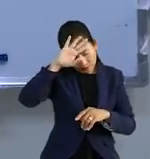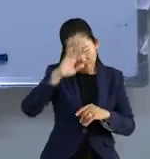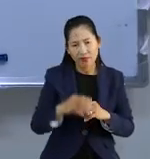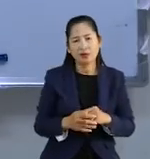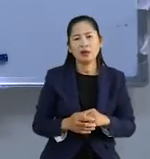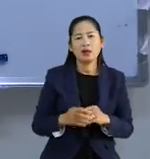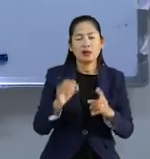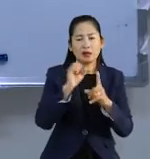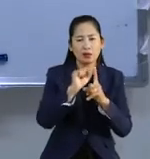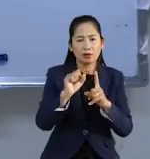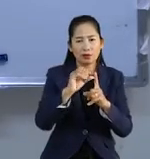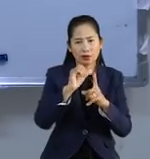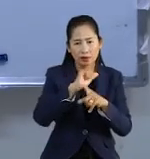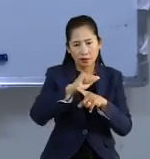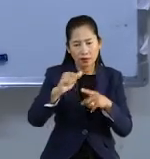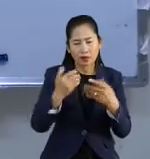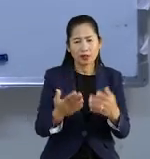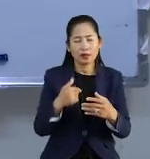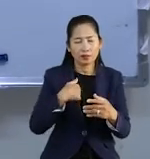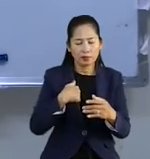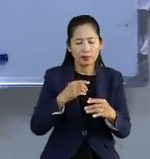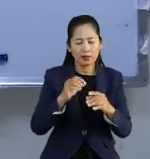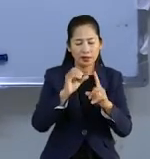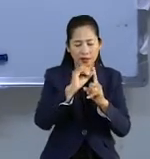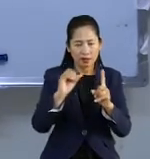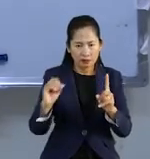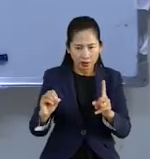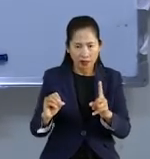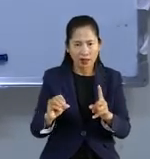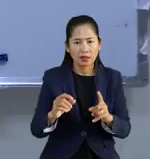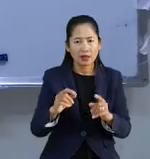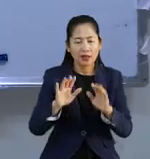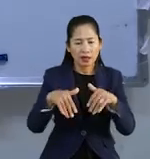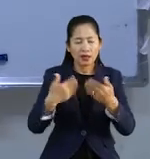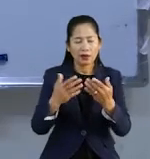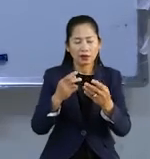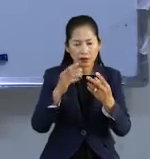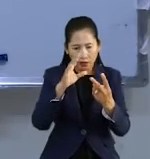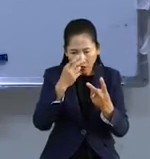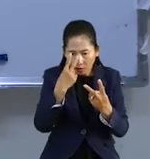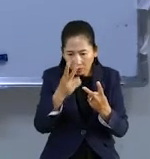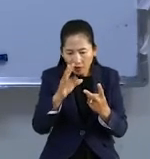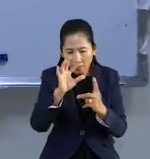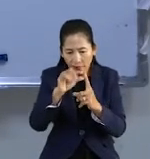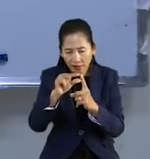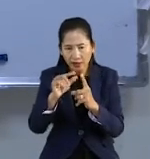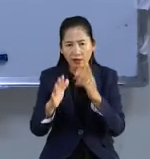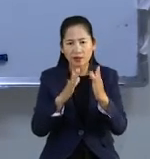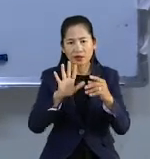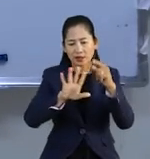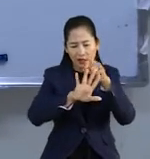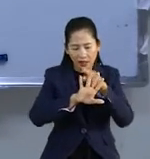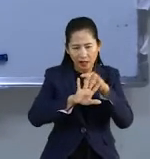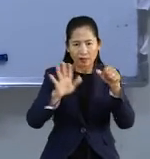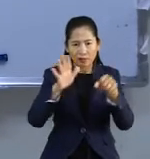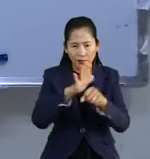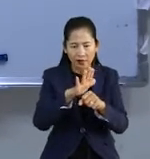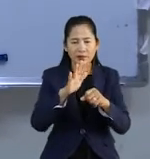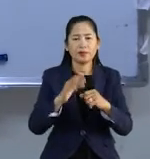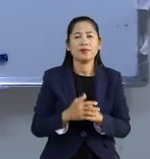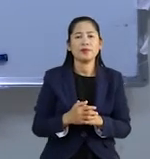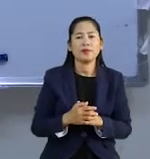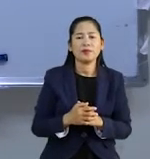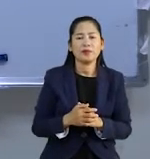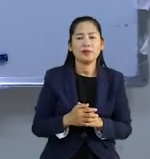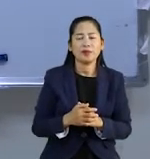จังในขนมลมหัดระบาดเยอะนี้คือลูกครูเมียนเจียระบาดลูกครูไอ้ก้นเราเปี้ยได้เมียนสัญญาผัดเลยยกมาบ้องบําปิ